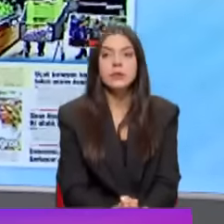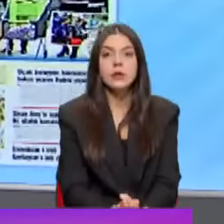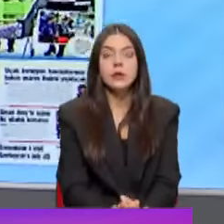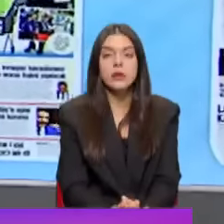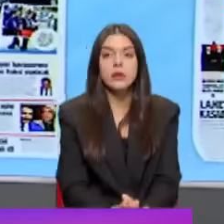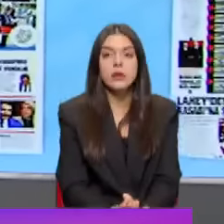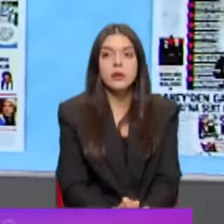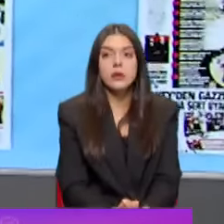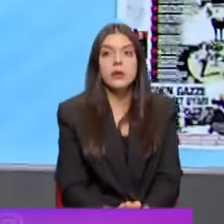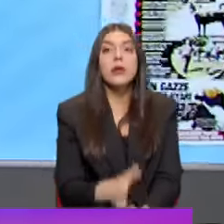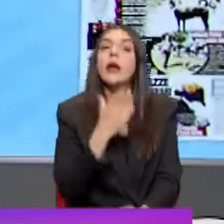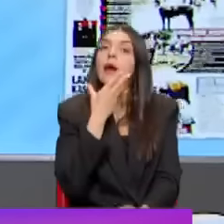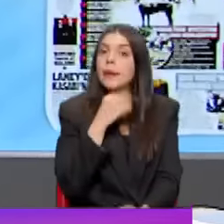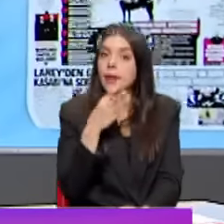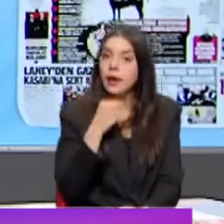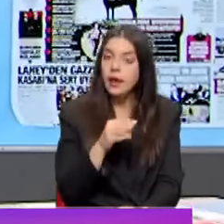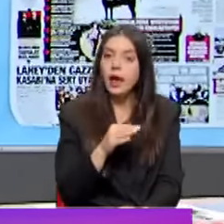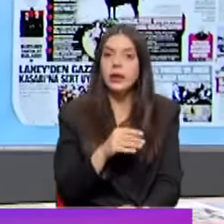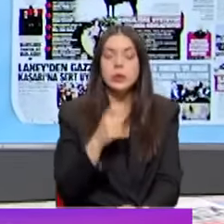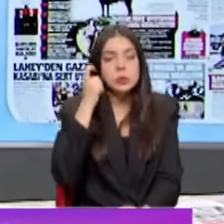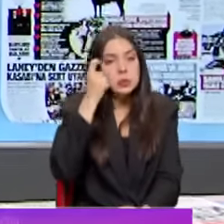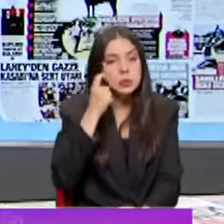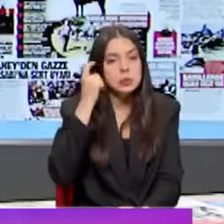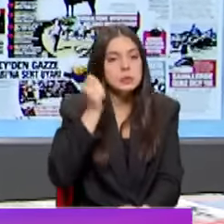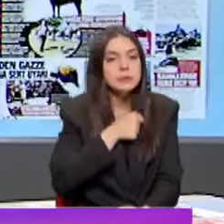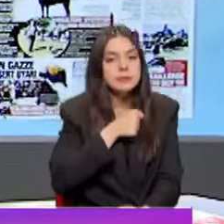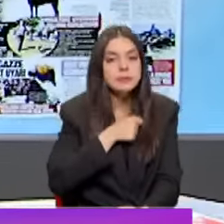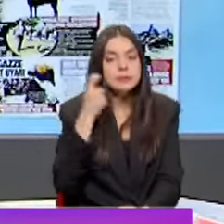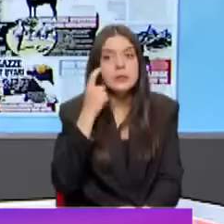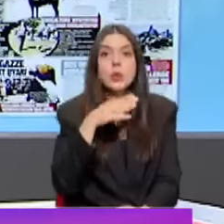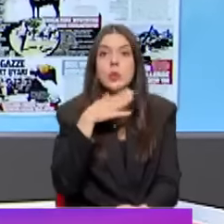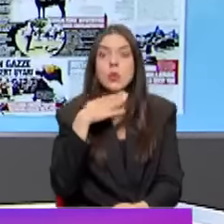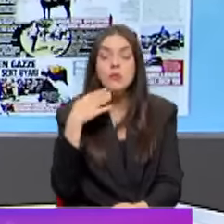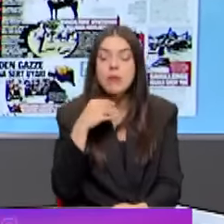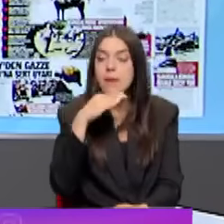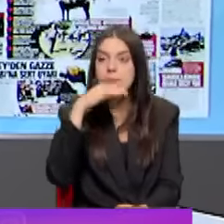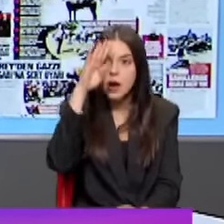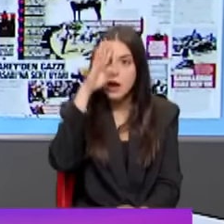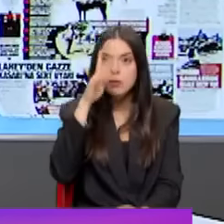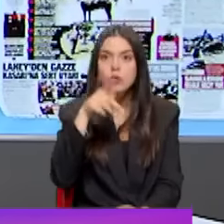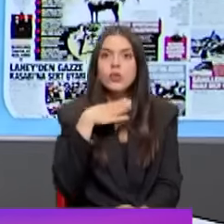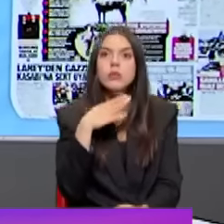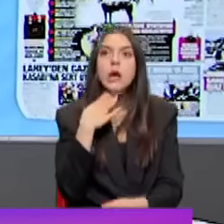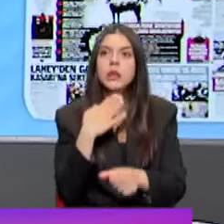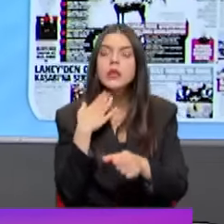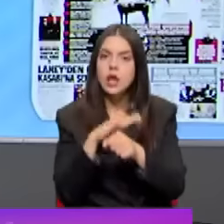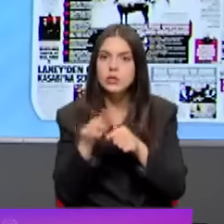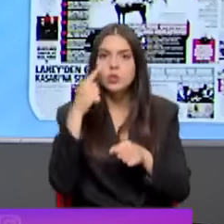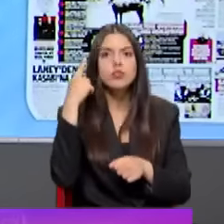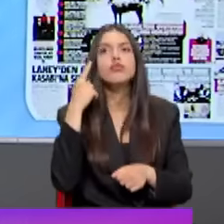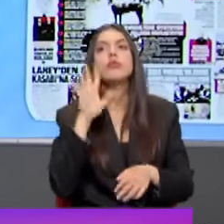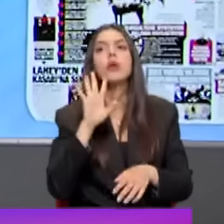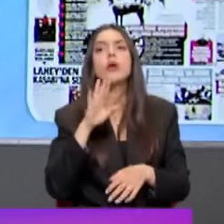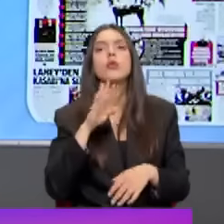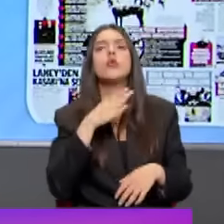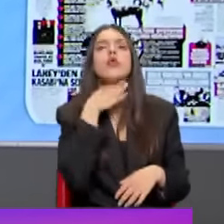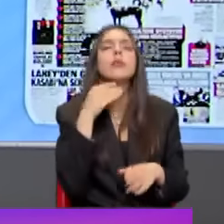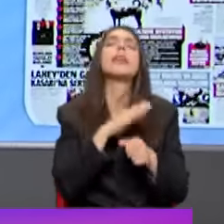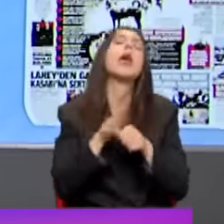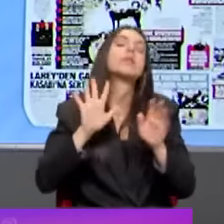edeceğiz emekliler kara kara düşüyor yaşan Kurban bayramında kurban kesecek miyiz diye düşünmüyorlar kurban